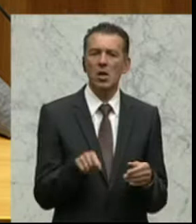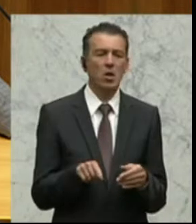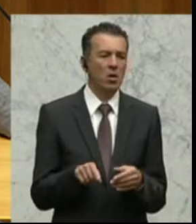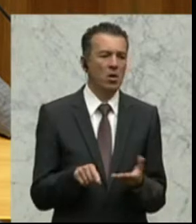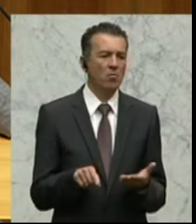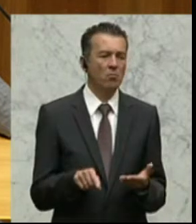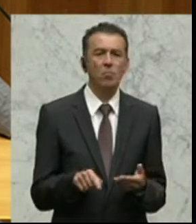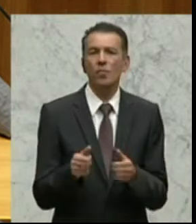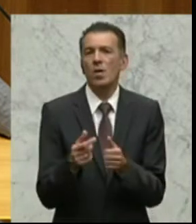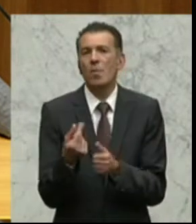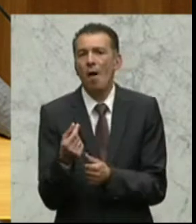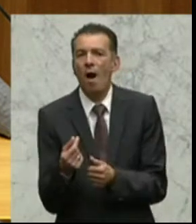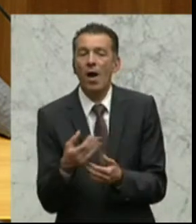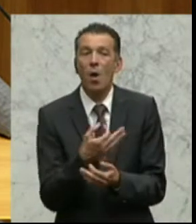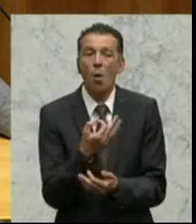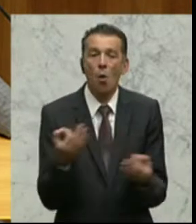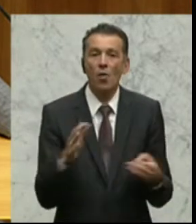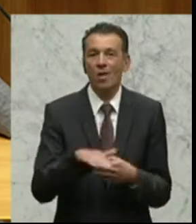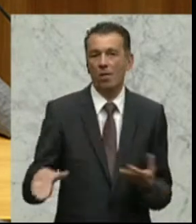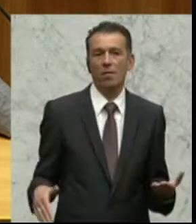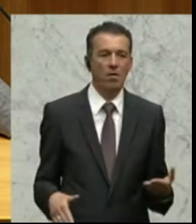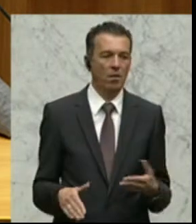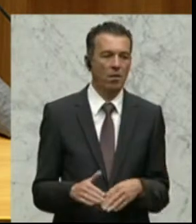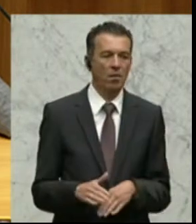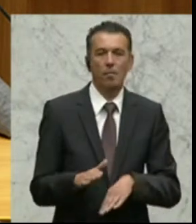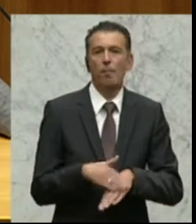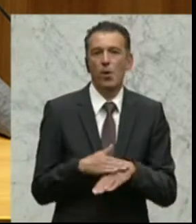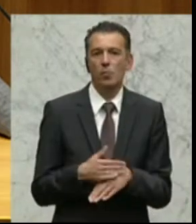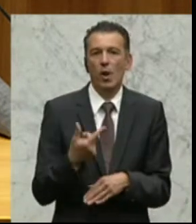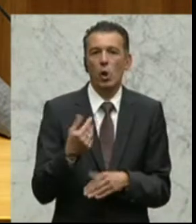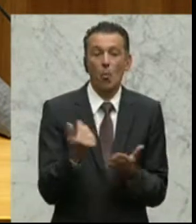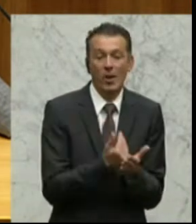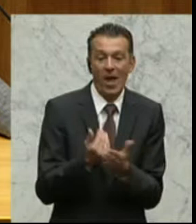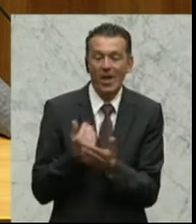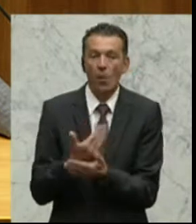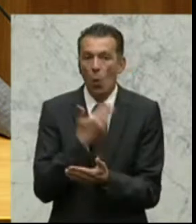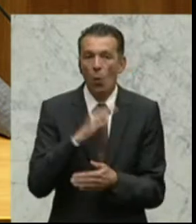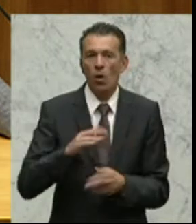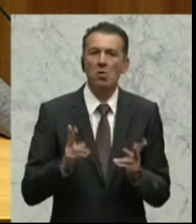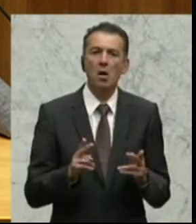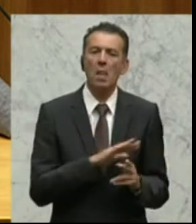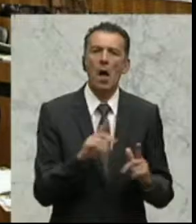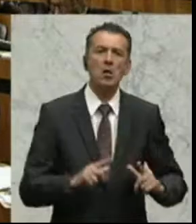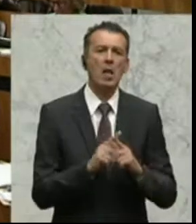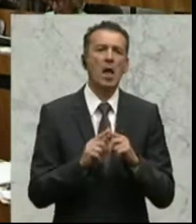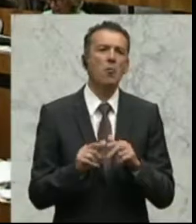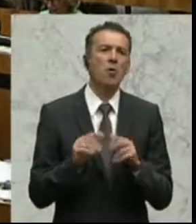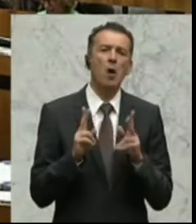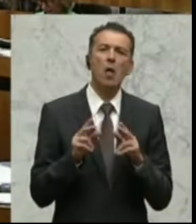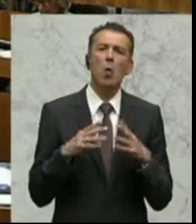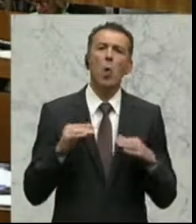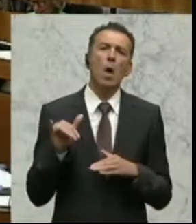haben und nach dem Motto Double Income, No Kids leben, sich alles leisten können und überall hinfliegen können, auch die, die vielleicht im